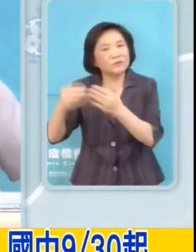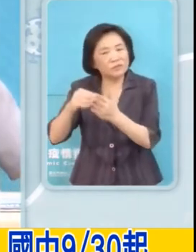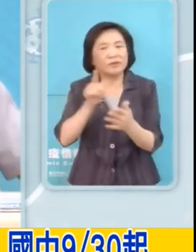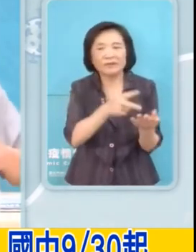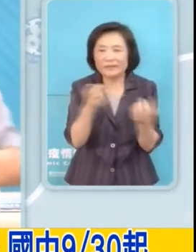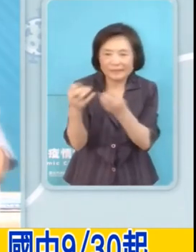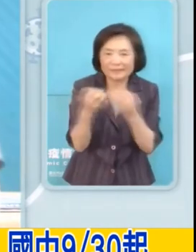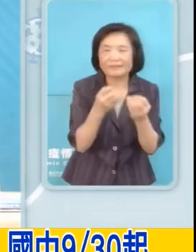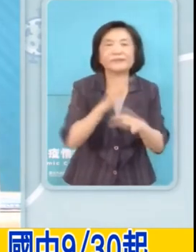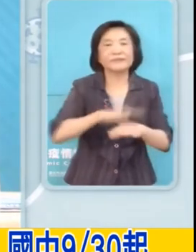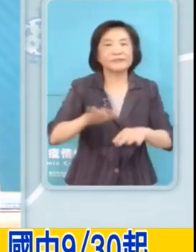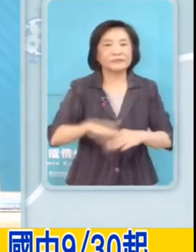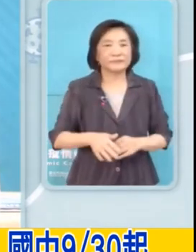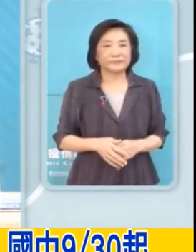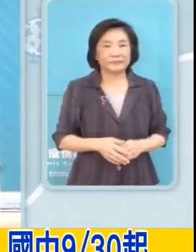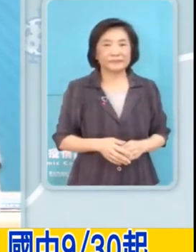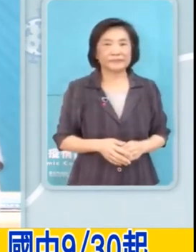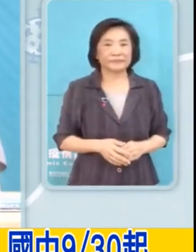处理。